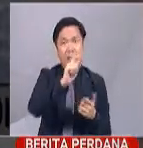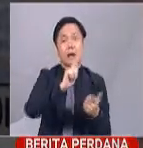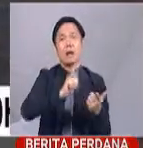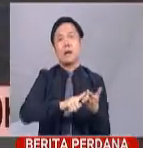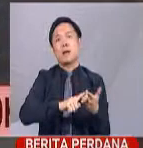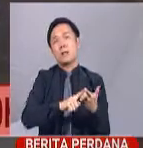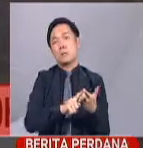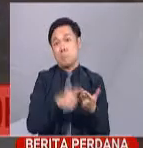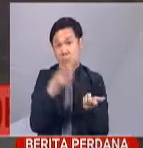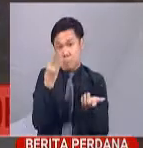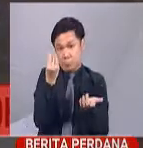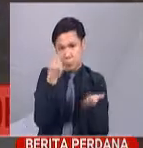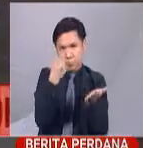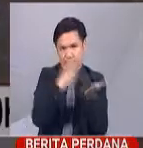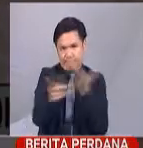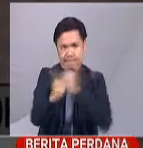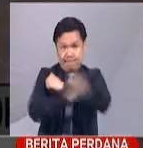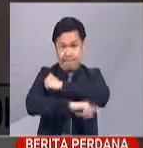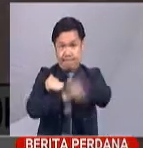semua kaki tangan.